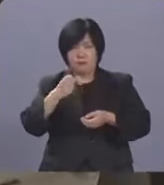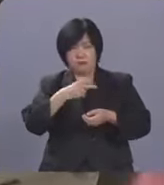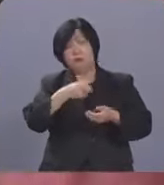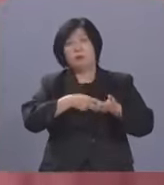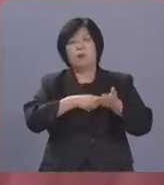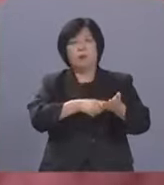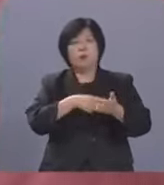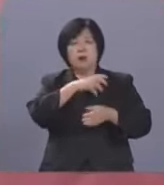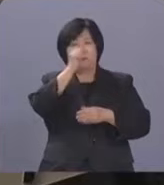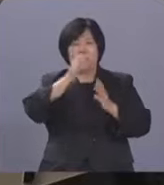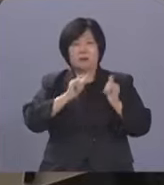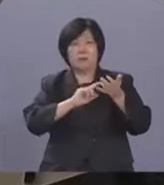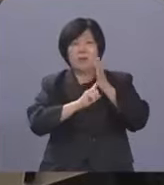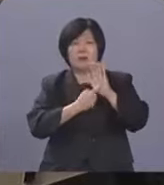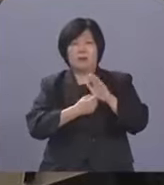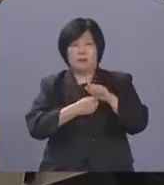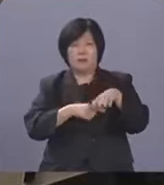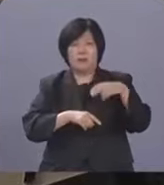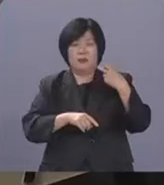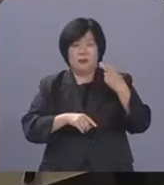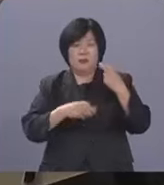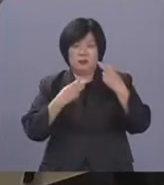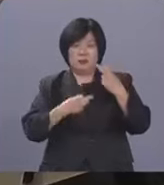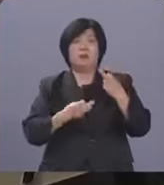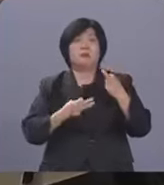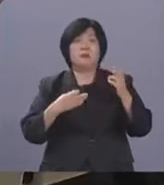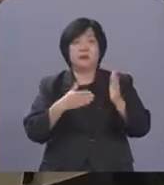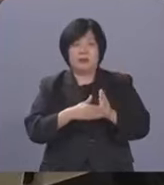발표는 13일까지 마무리되며 정시 모집